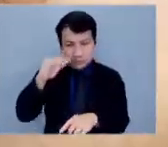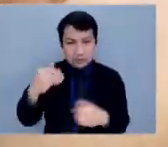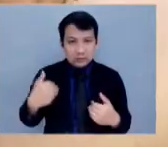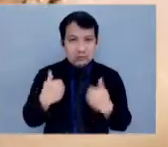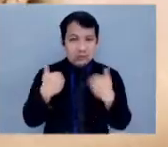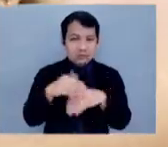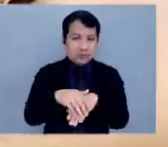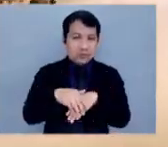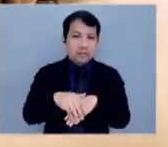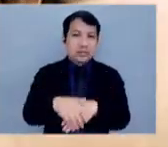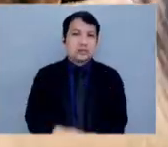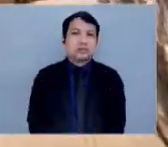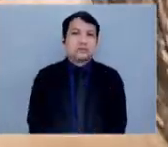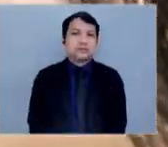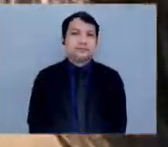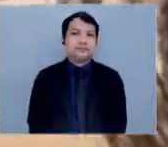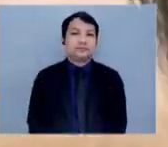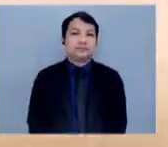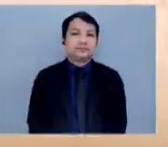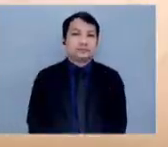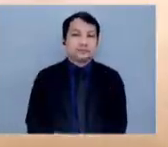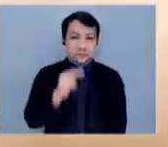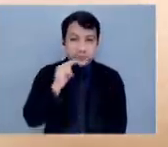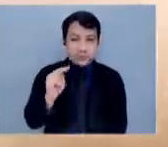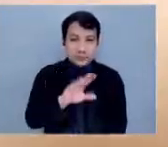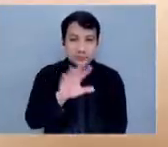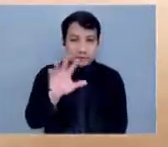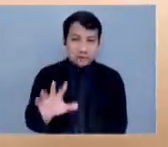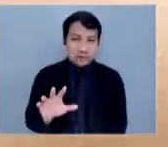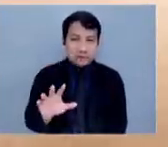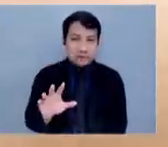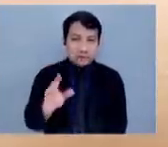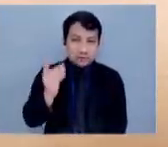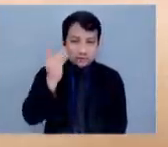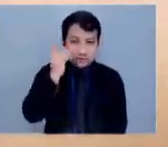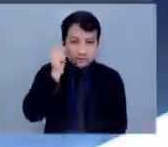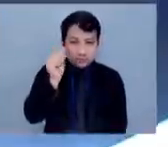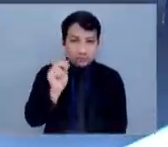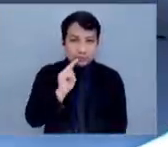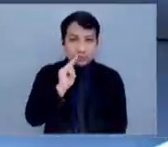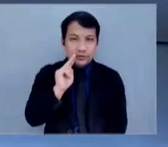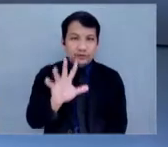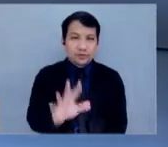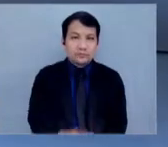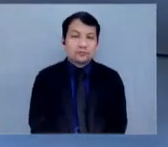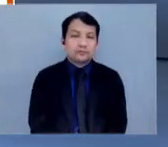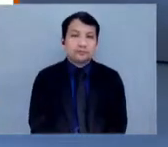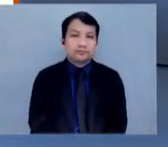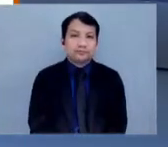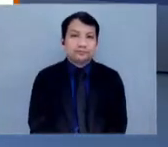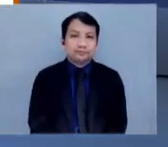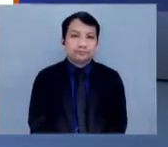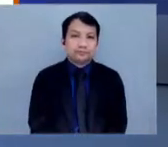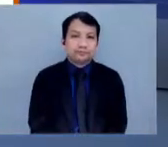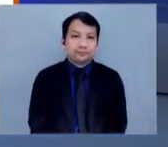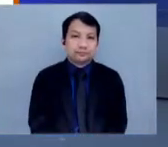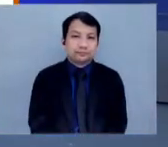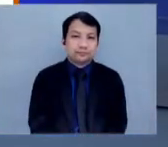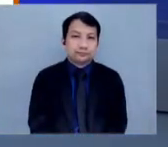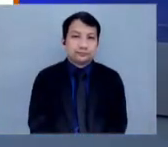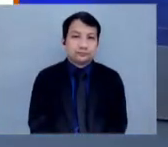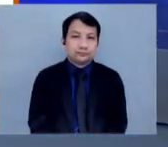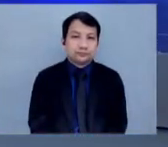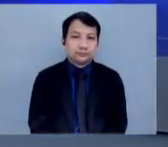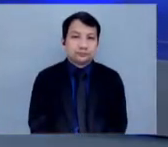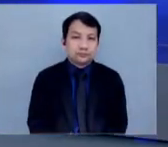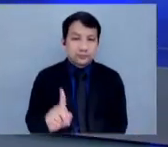magsalita. Nagbabalita mula sa Frontline, Dave Abuel, News 5. Nagreklamo sa mga pulisang isang lalaki dahil